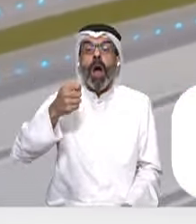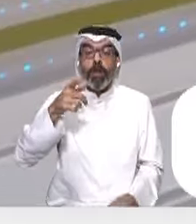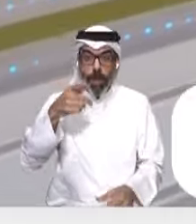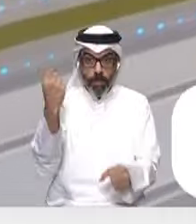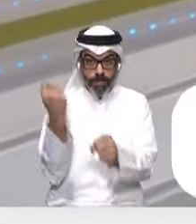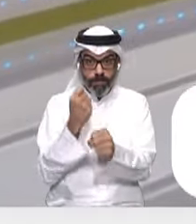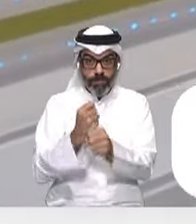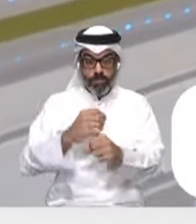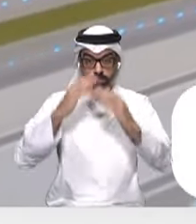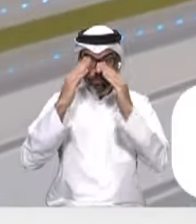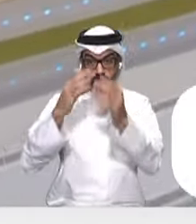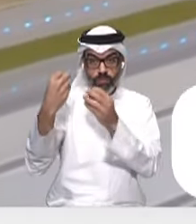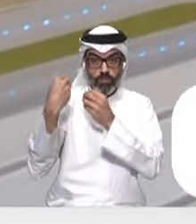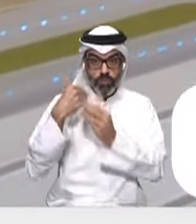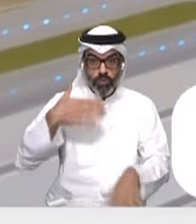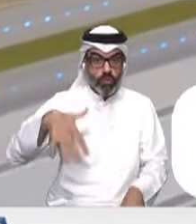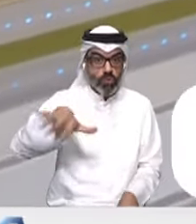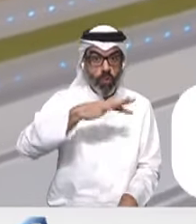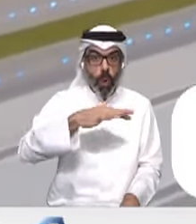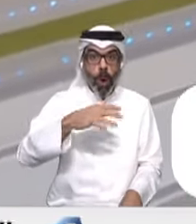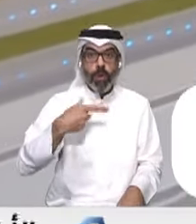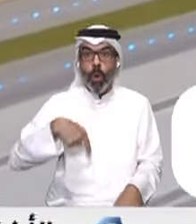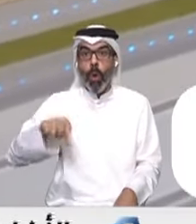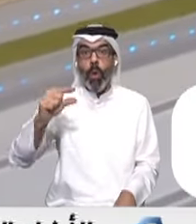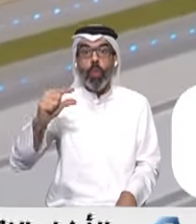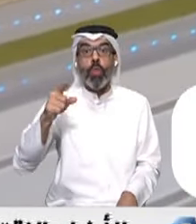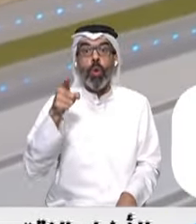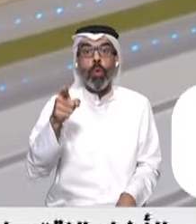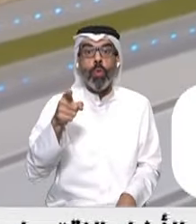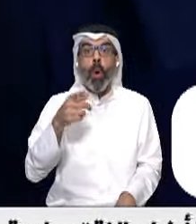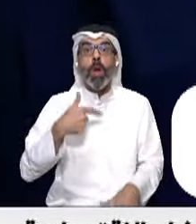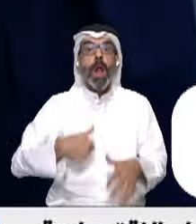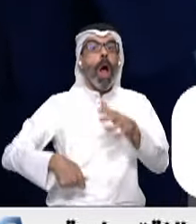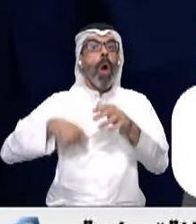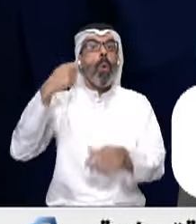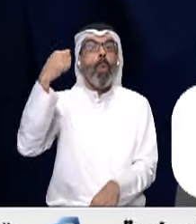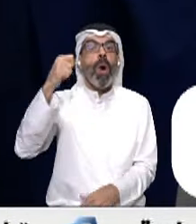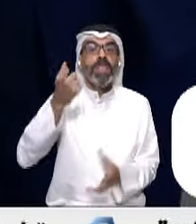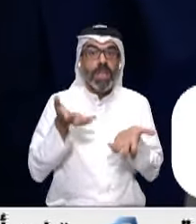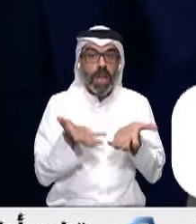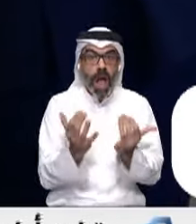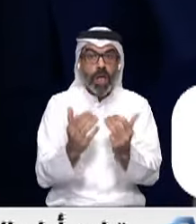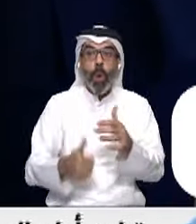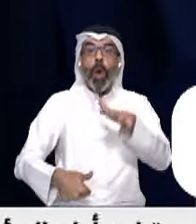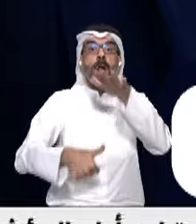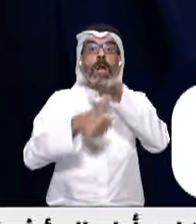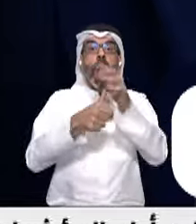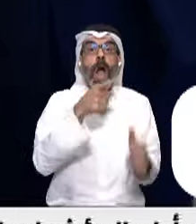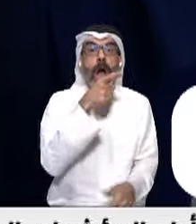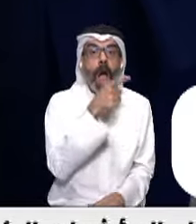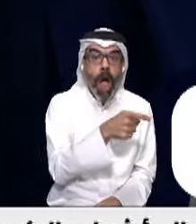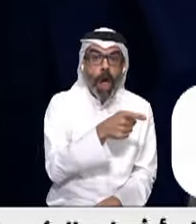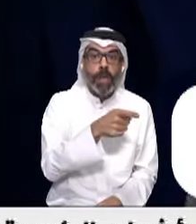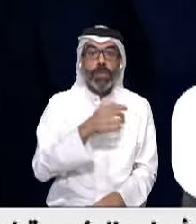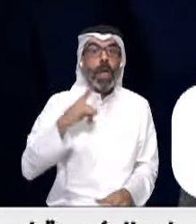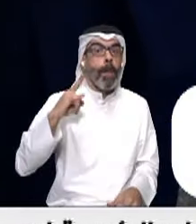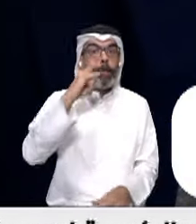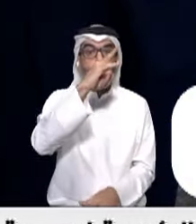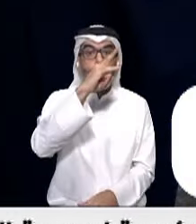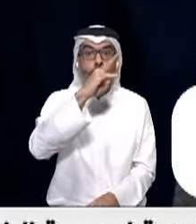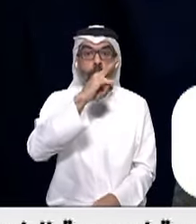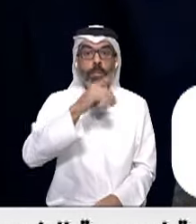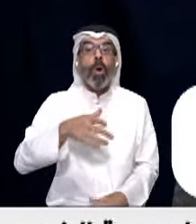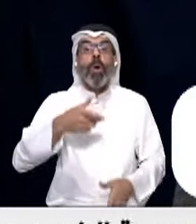بجهود وزير الاشغال العامه الدكتوره نوره محمد المشعان ورئيس الاداره العامه للطيران المدني الشيخ حمود مبارك